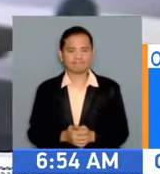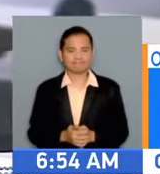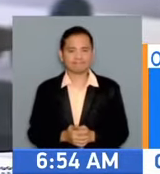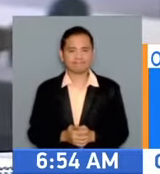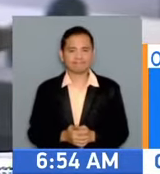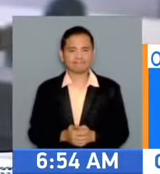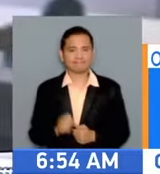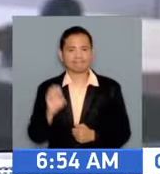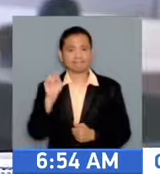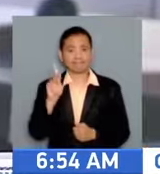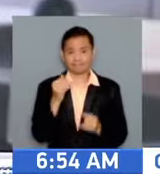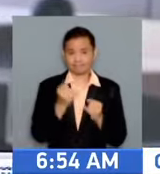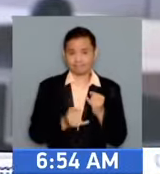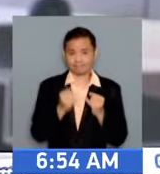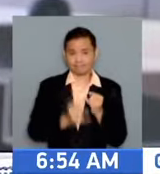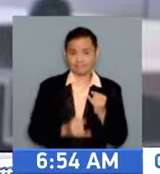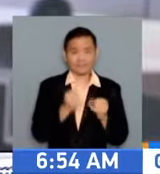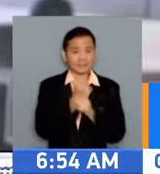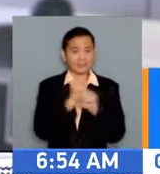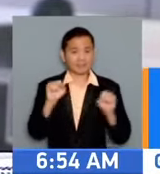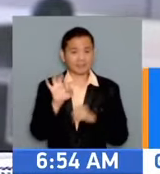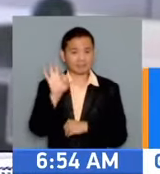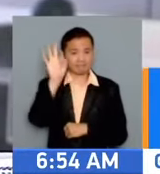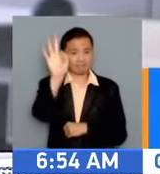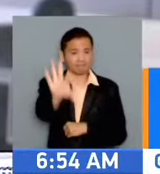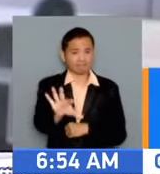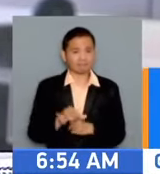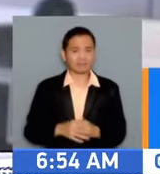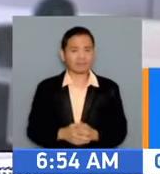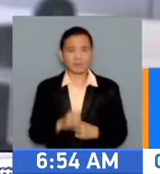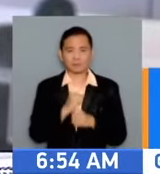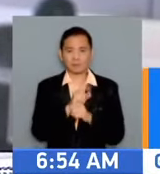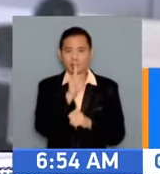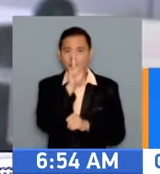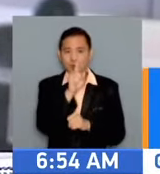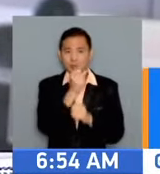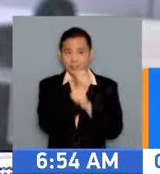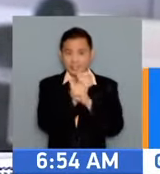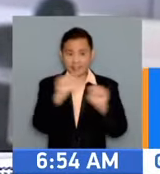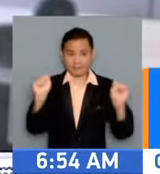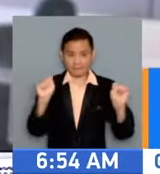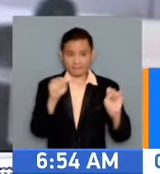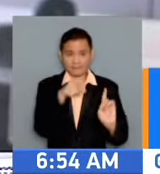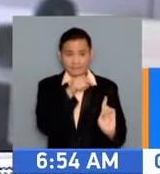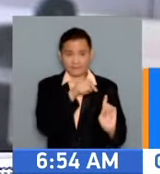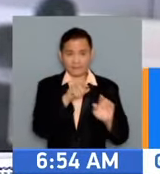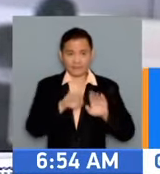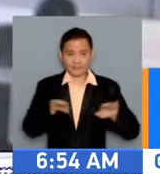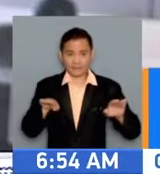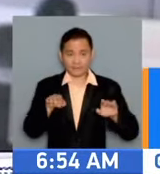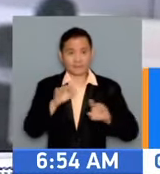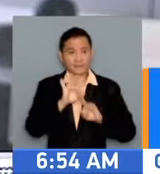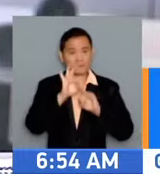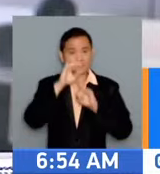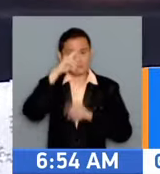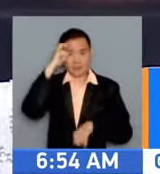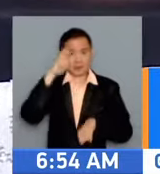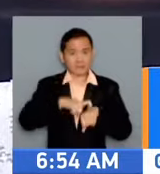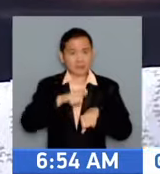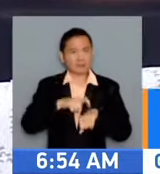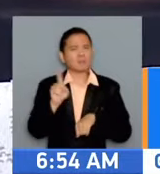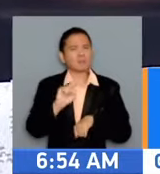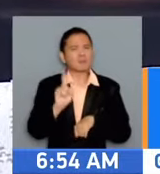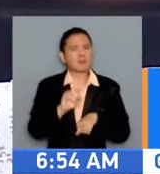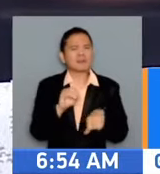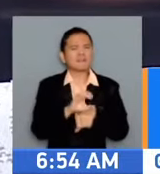naman po sa mga kapuso natin para masigurong ligtas ang mga bata, lalo ngayong tag-init. Yeah. Unang-una po ang ating